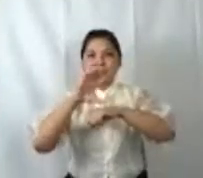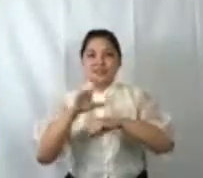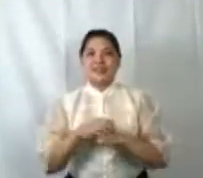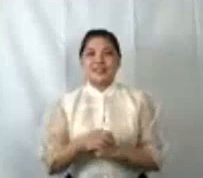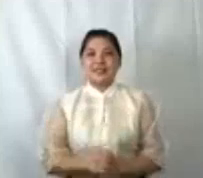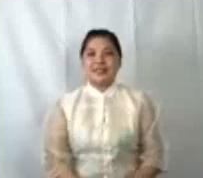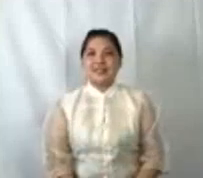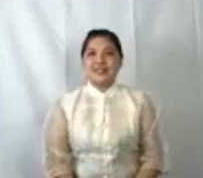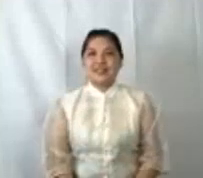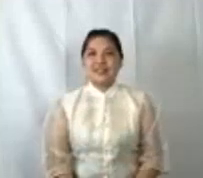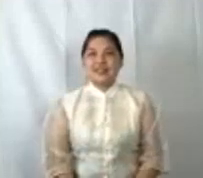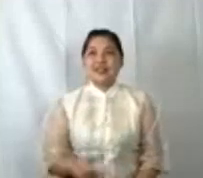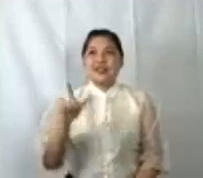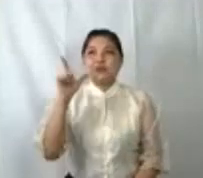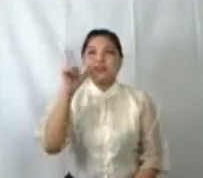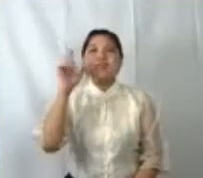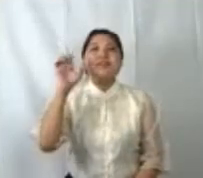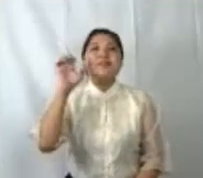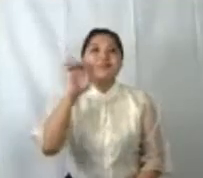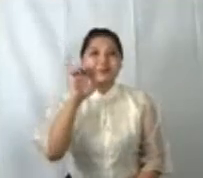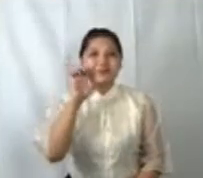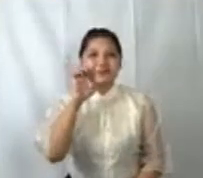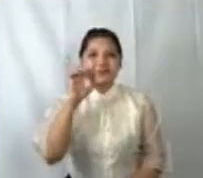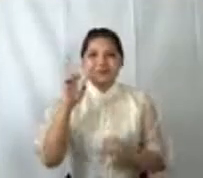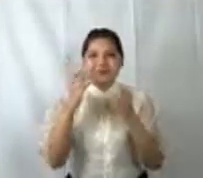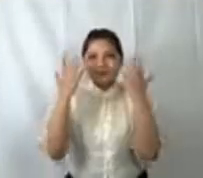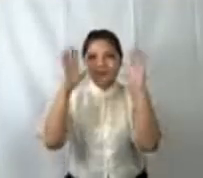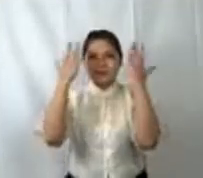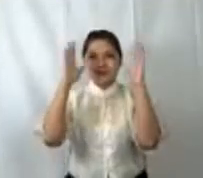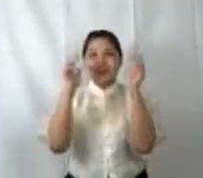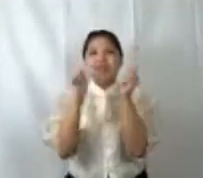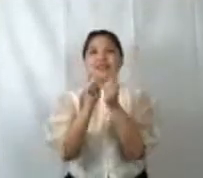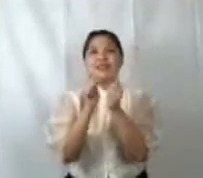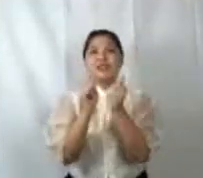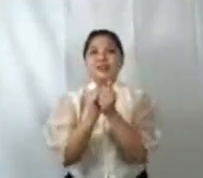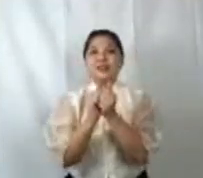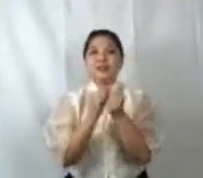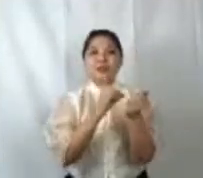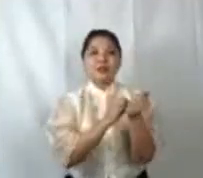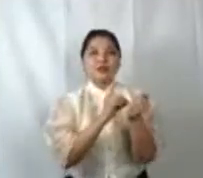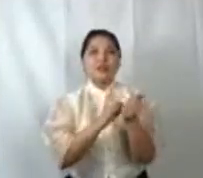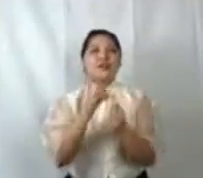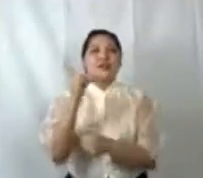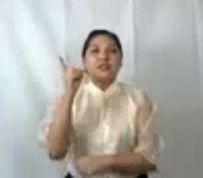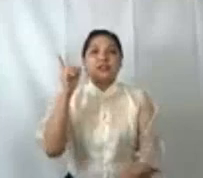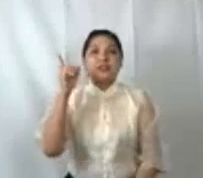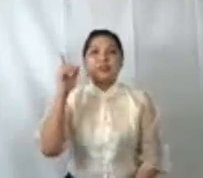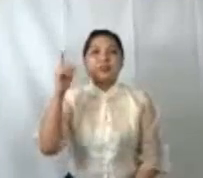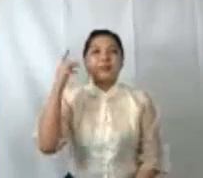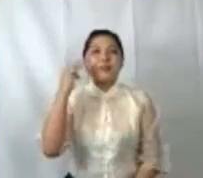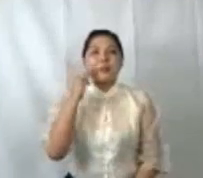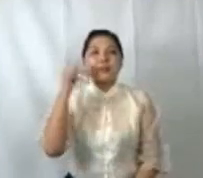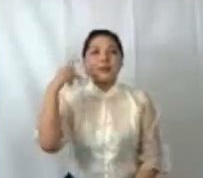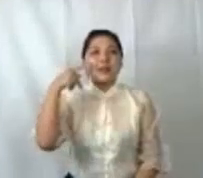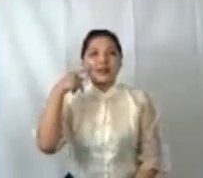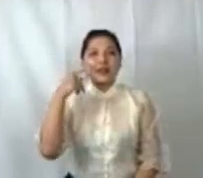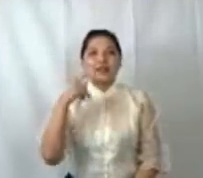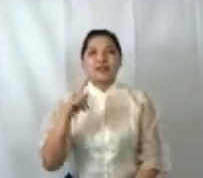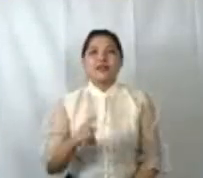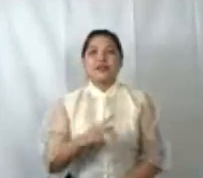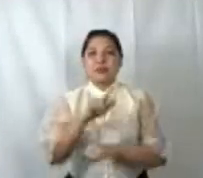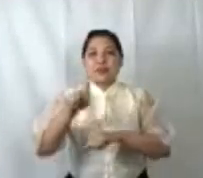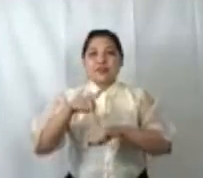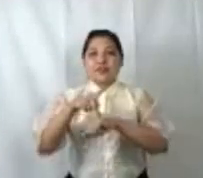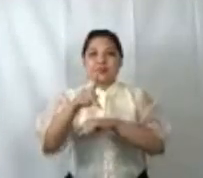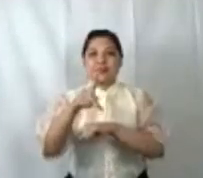na si Ginang Liovina D. Ernie kasama si Dr. Felina P. Patagan, punong guro